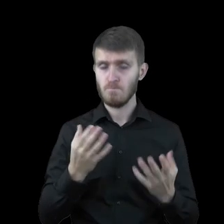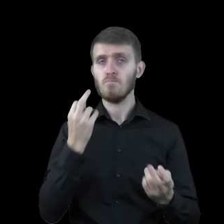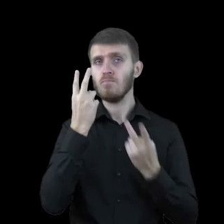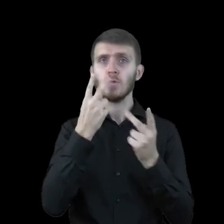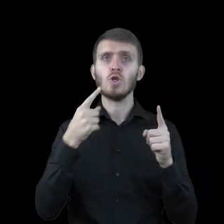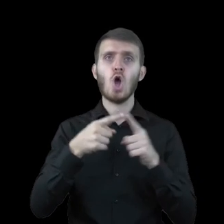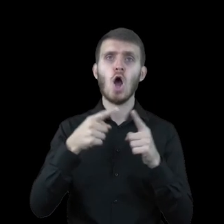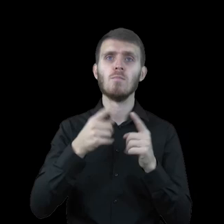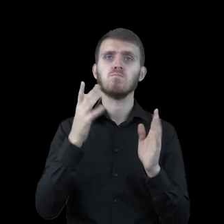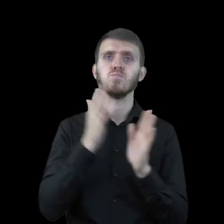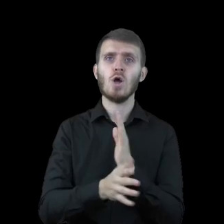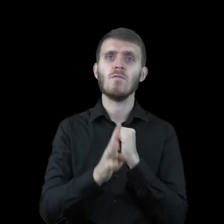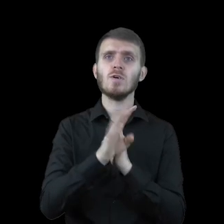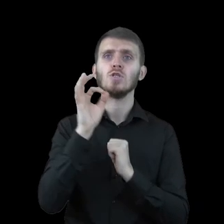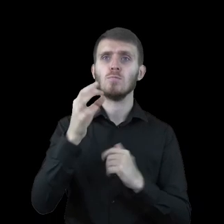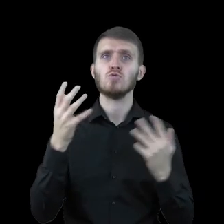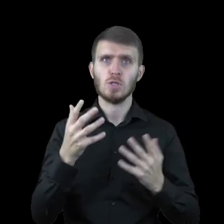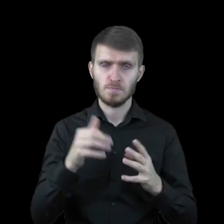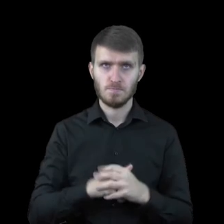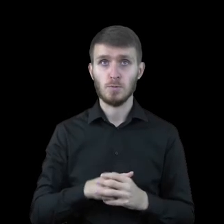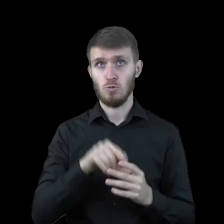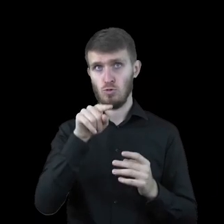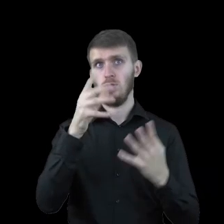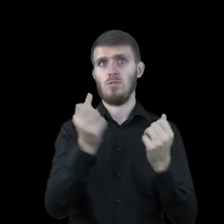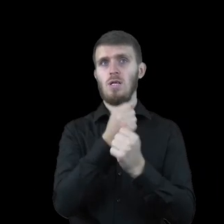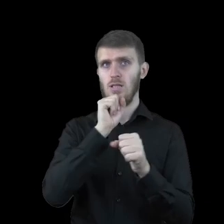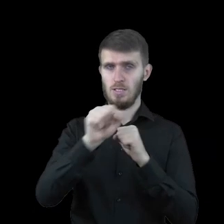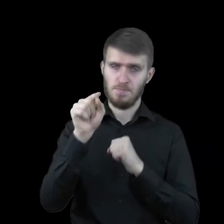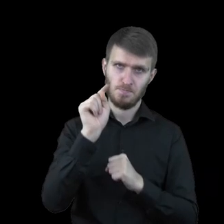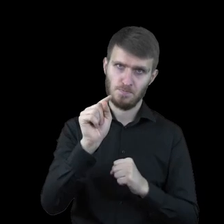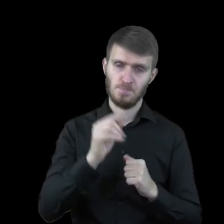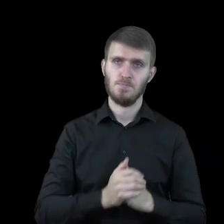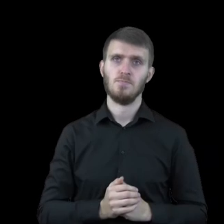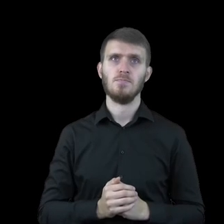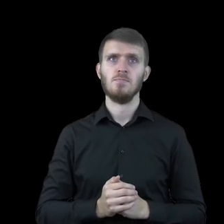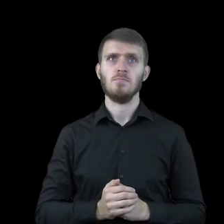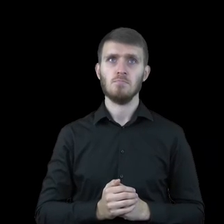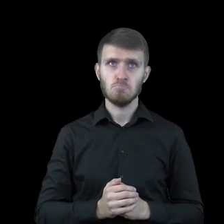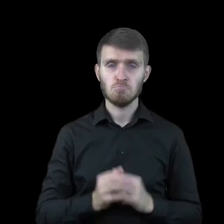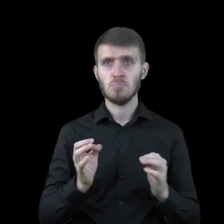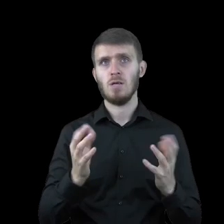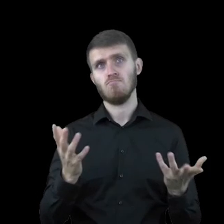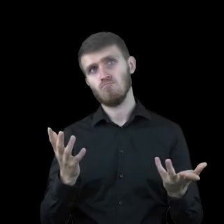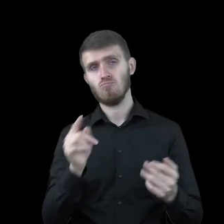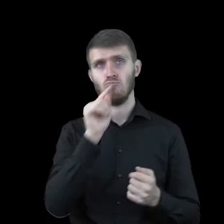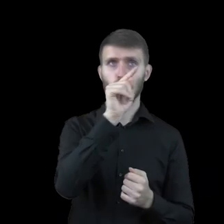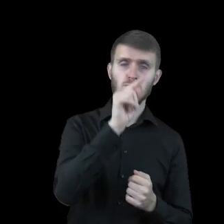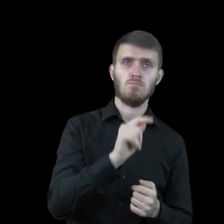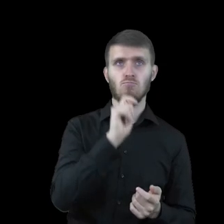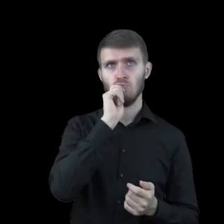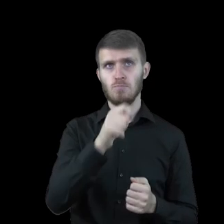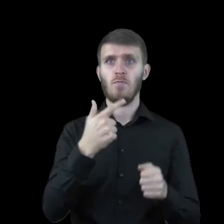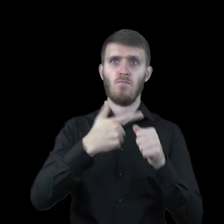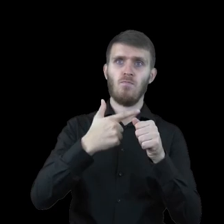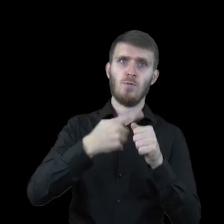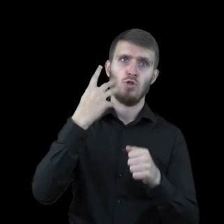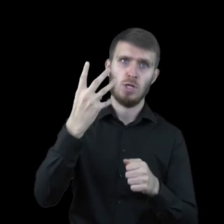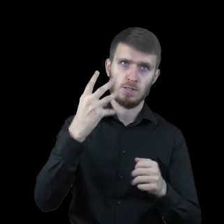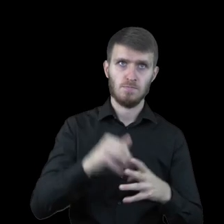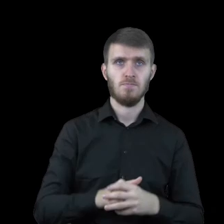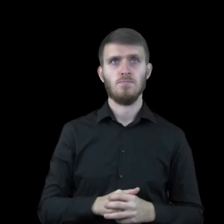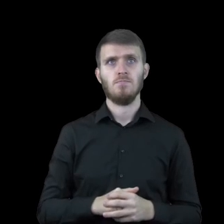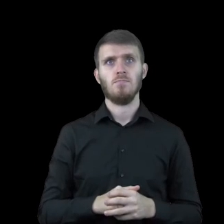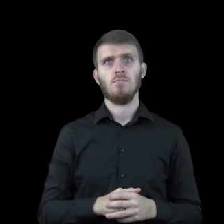To jest nasz trójkąt prostokątny. Tutaj jest kąt prosty. I załóżmy, że